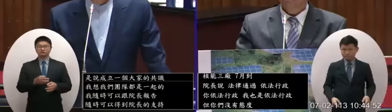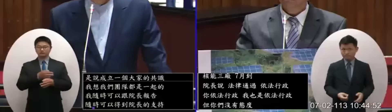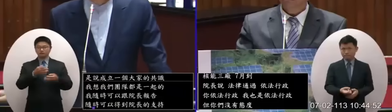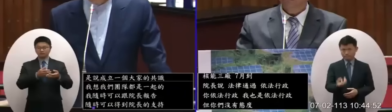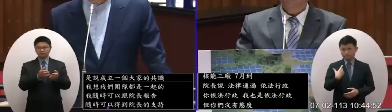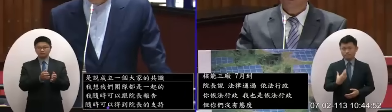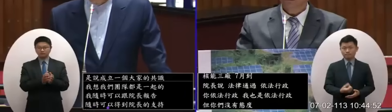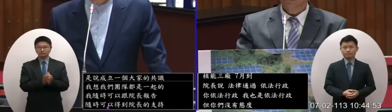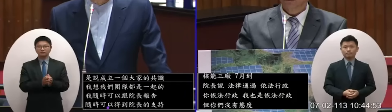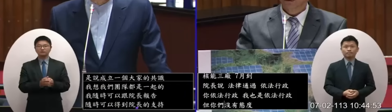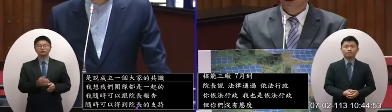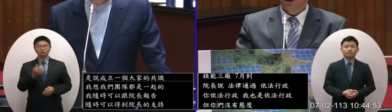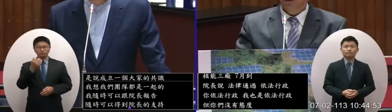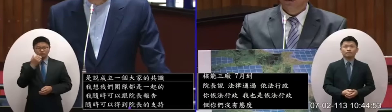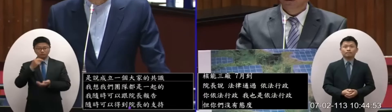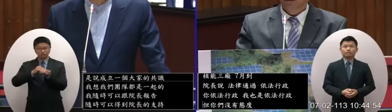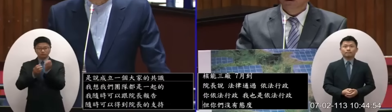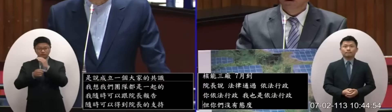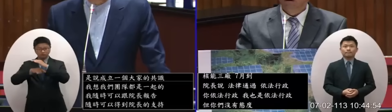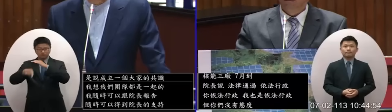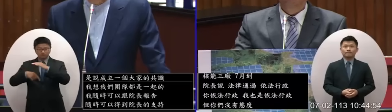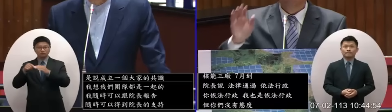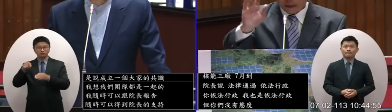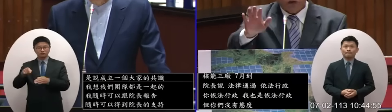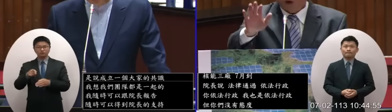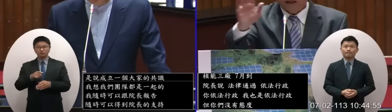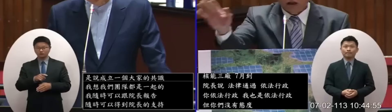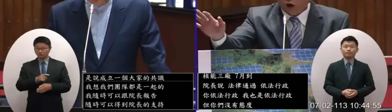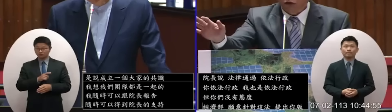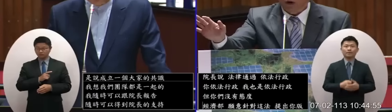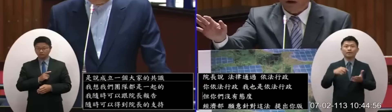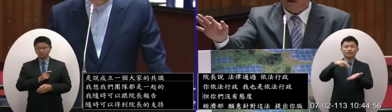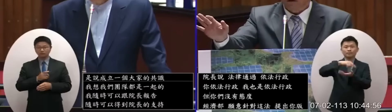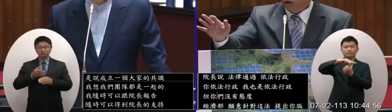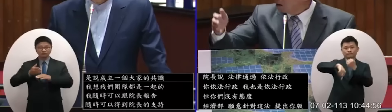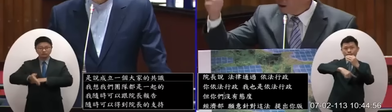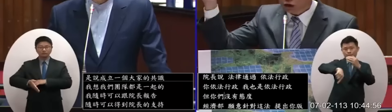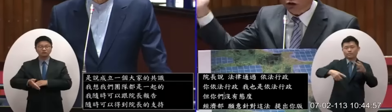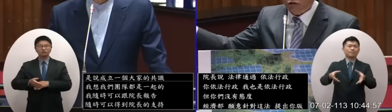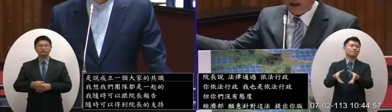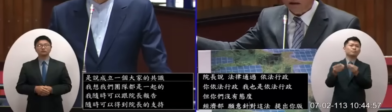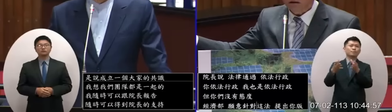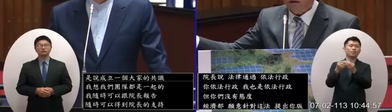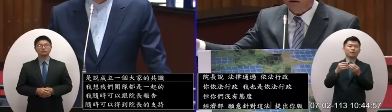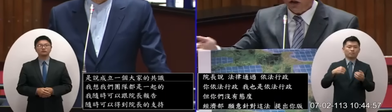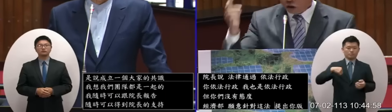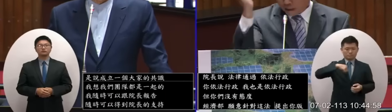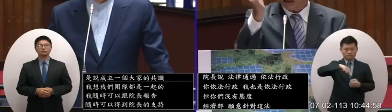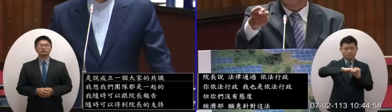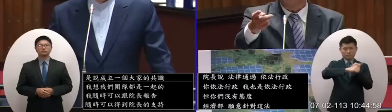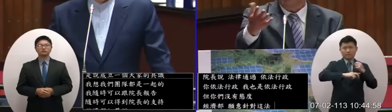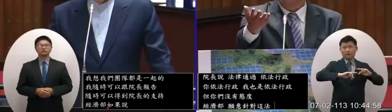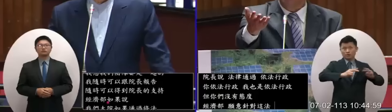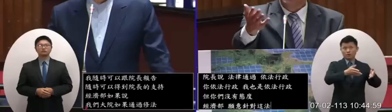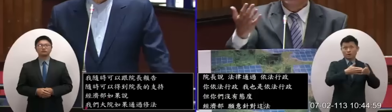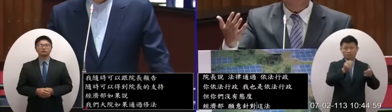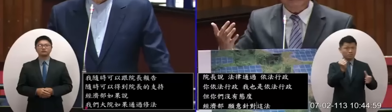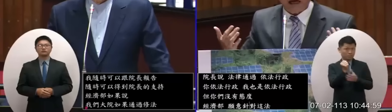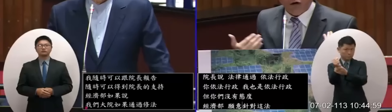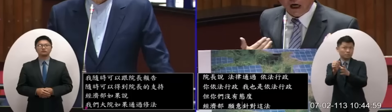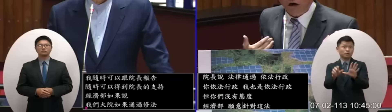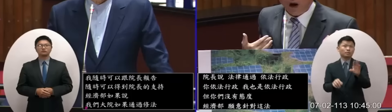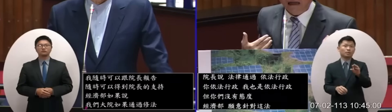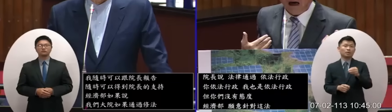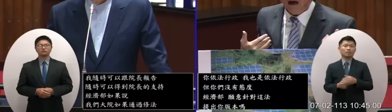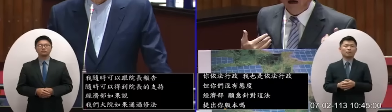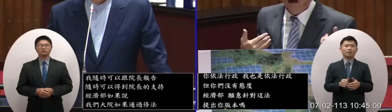讲咱啊，大院呐，总讲通过这个啊。 唔免大院通过，阮、哦、要修法，你有要修的？我讲，你袂使